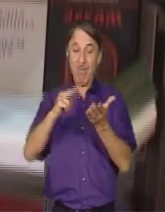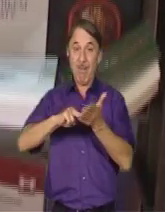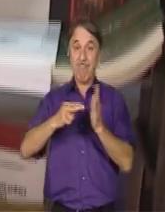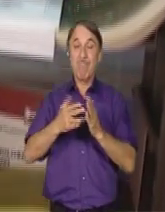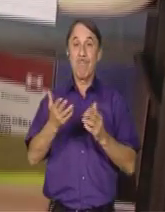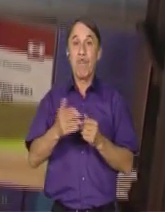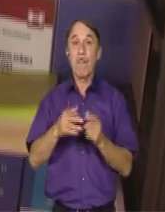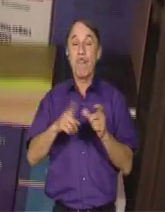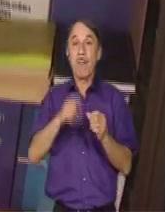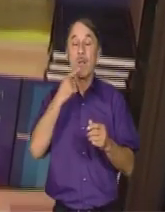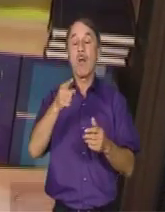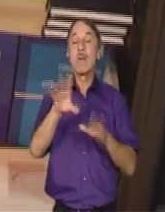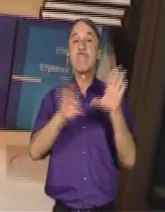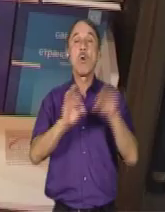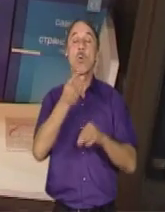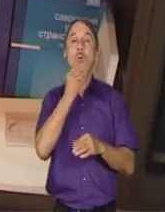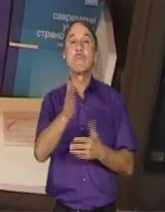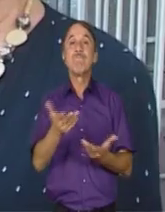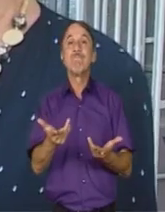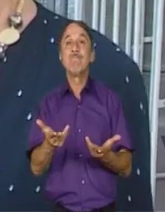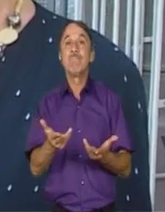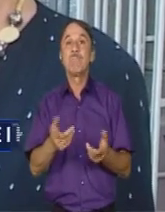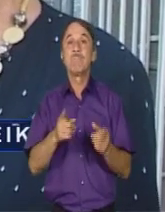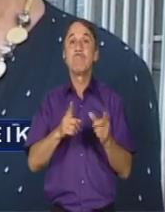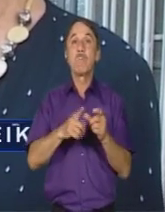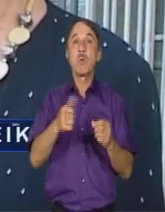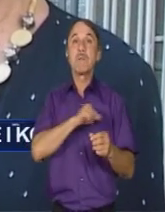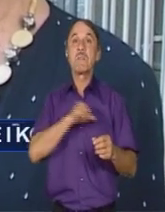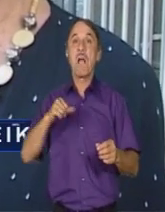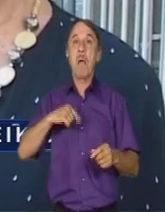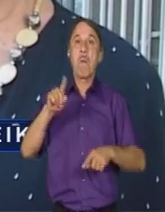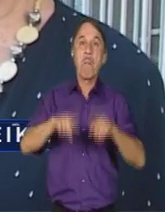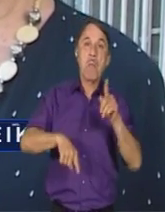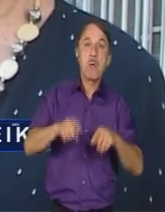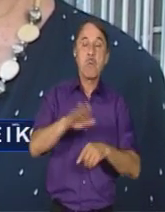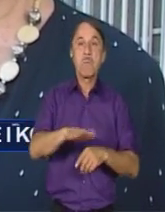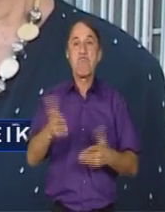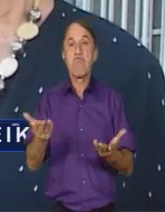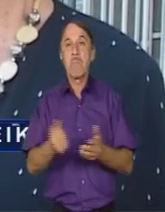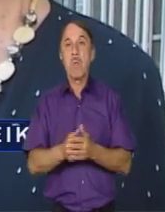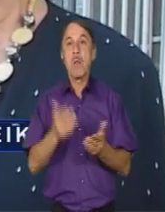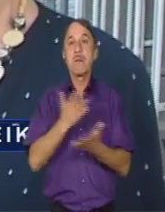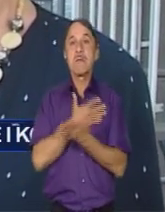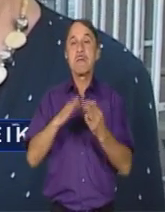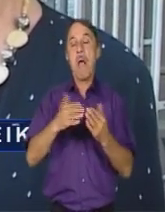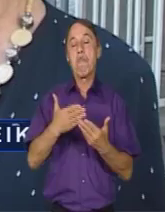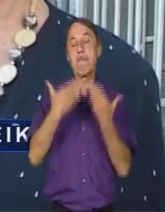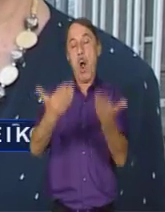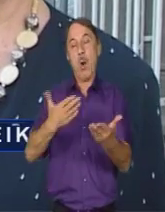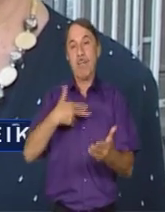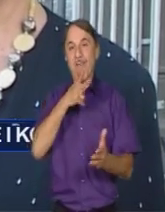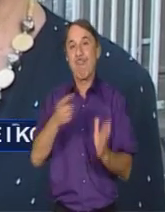utiče na kupovinu prilikom izbora omiljenog štiva. Kupujem na sajmu po nešto deci i ovako za poklon.